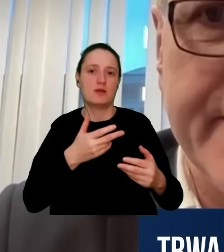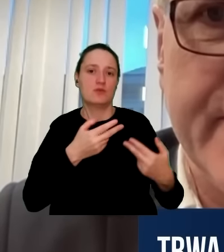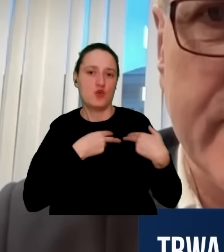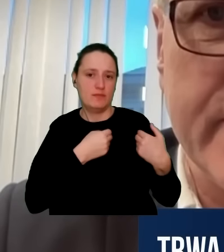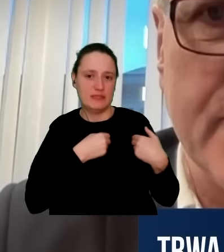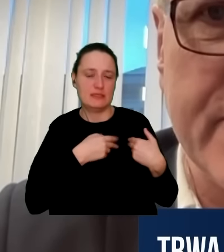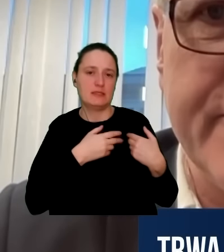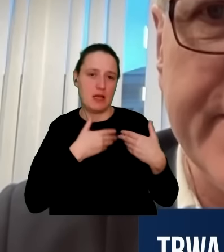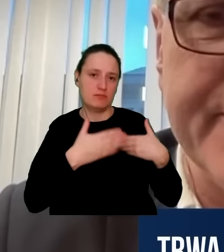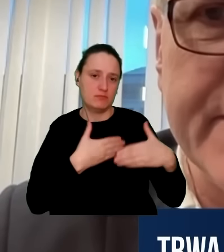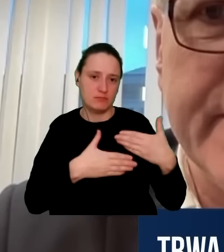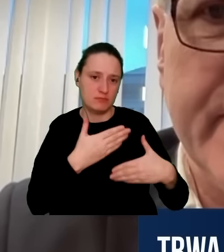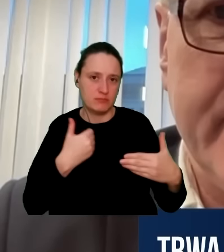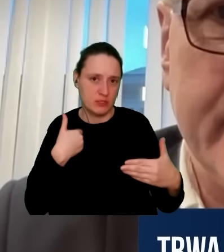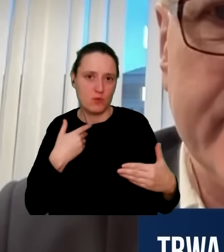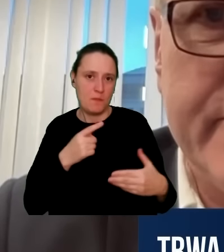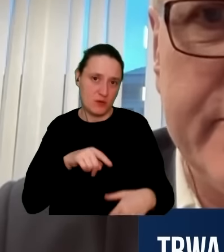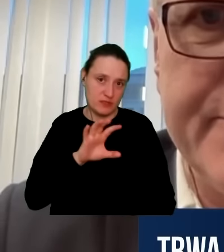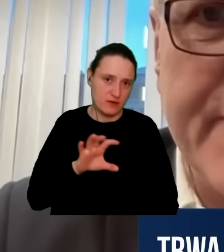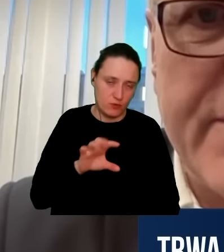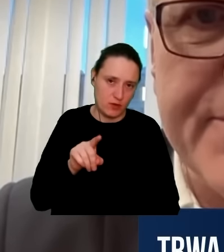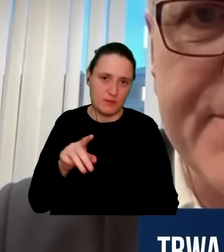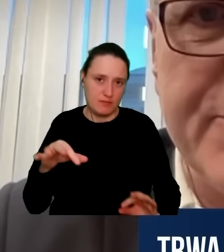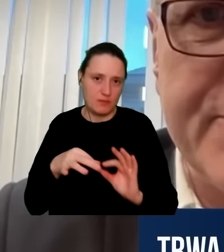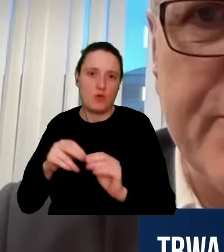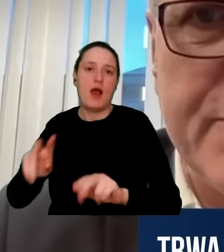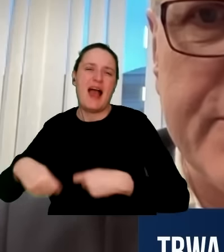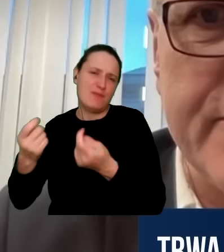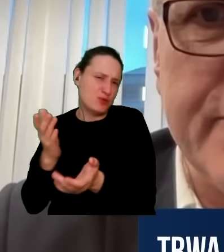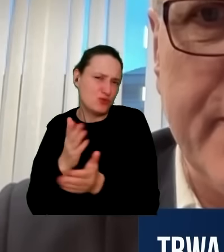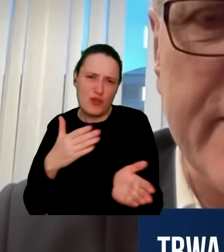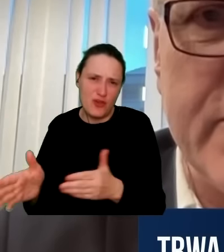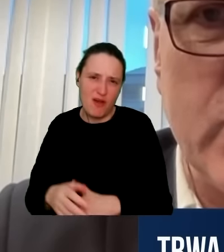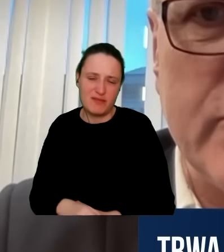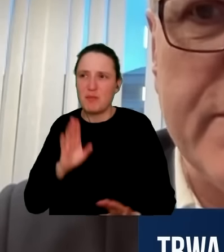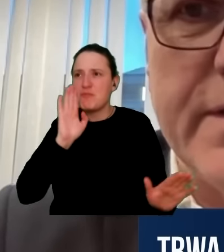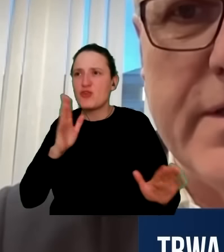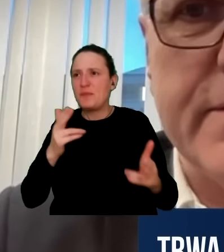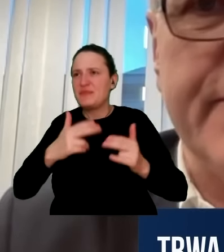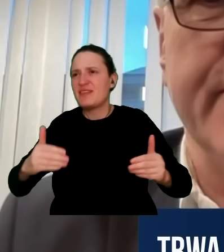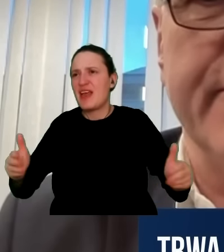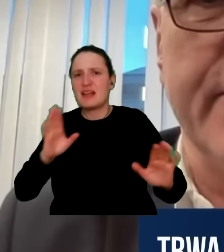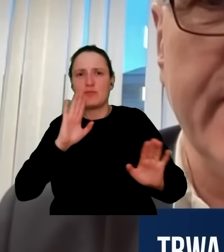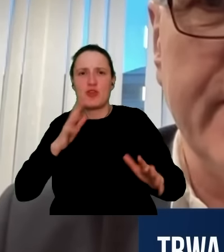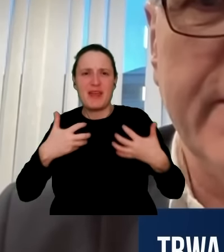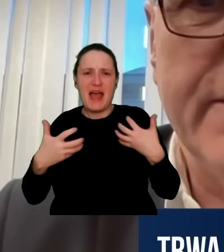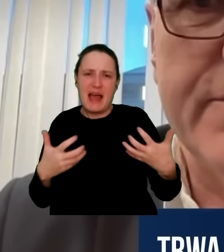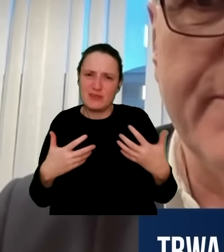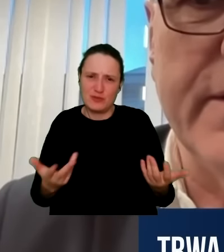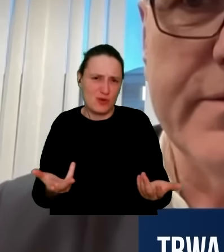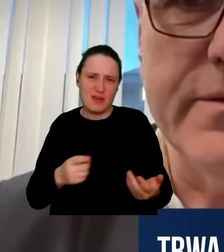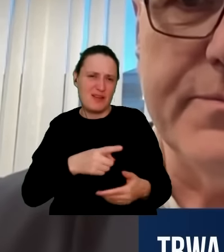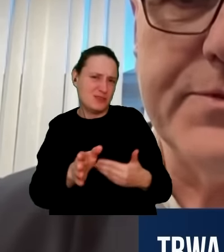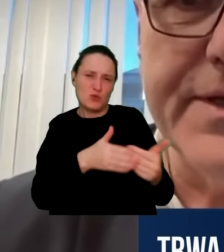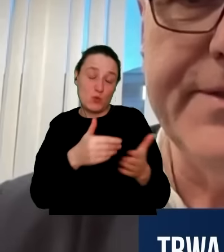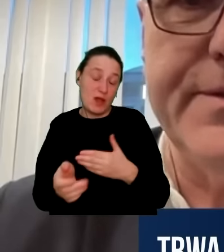które obserwujemy. No, aktorzy muszą po prostu w marny sposób odegrać tę swoją rolę.